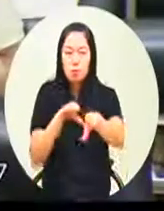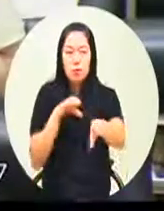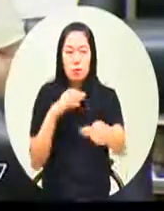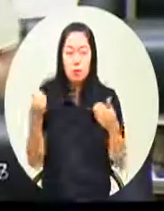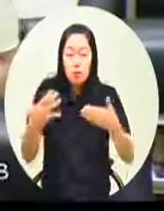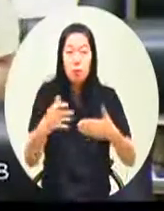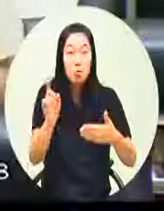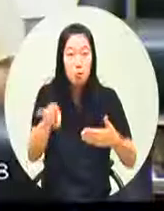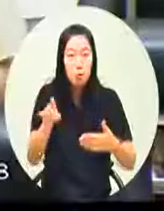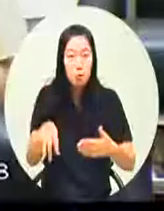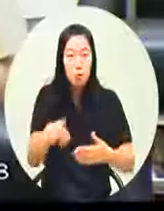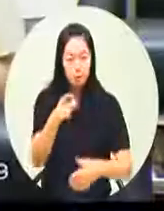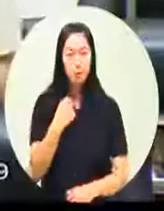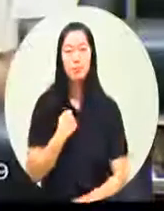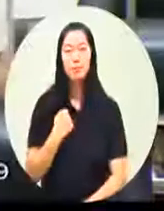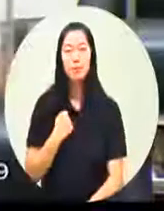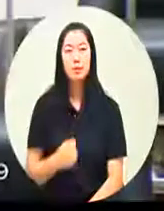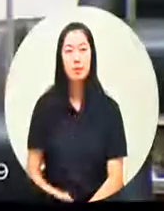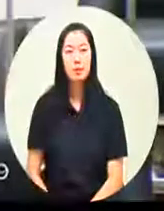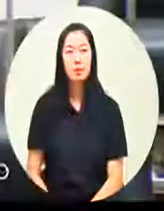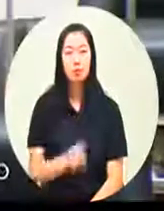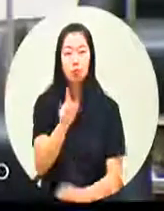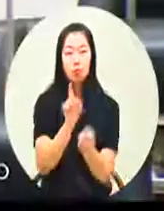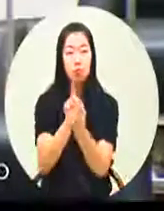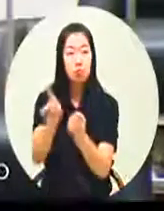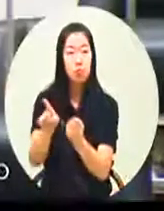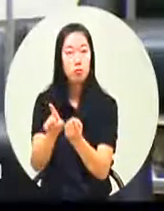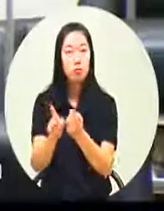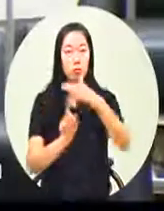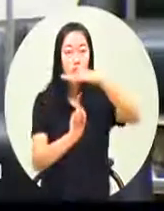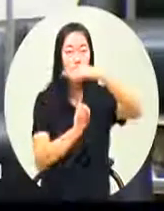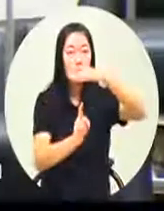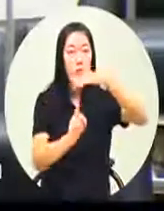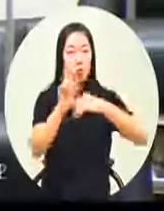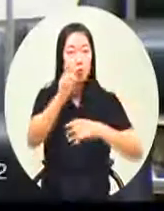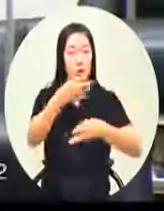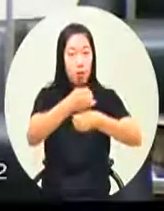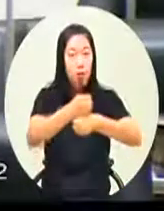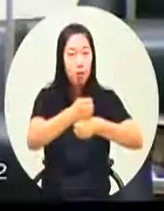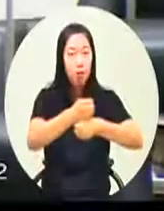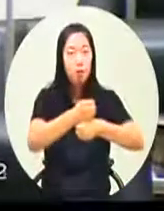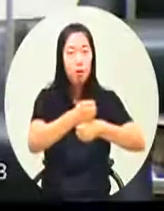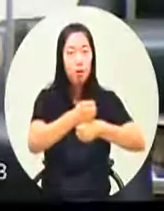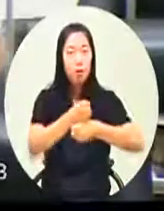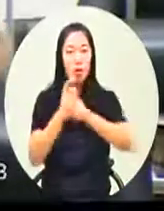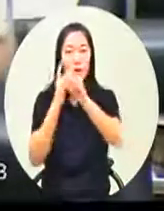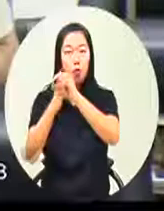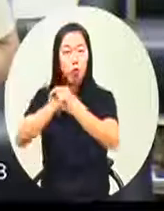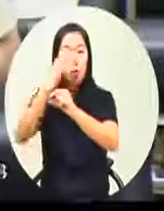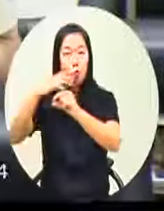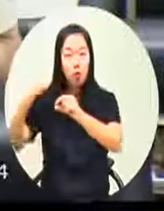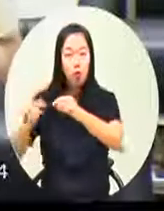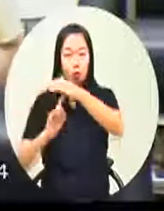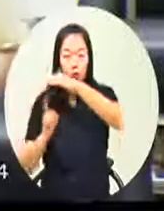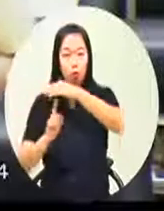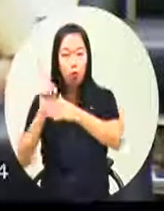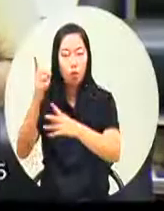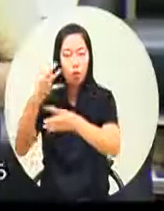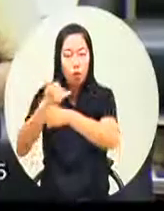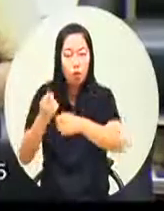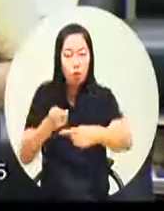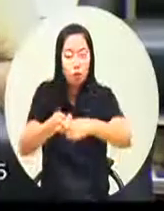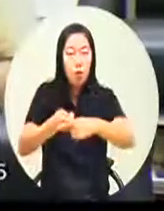里哈，地点在你都知道。那你对于国道十号跟中山高一号交汇那个地